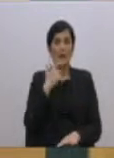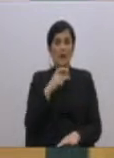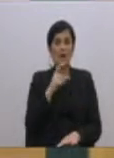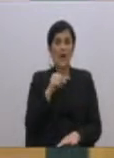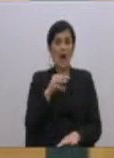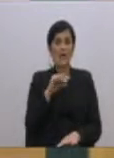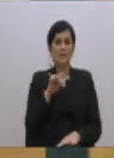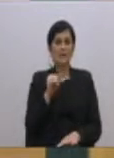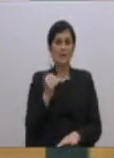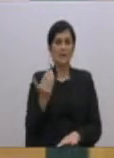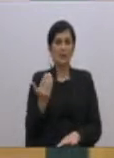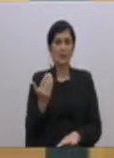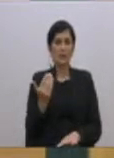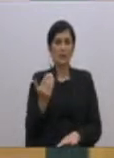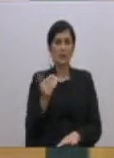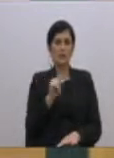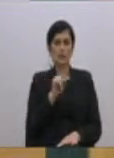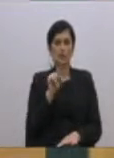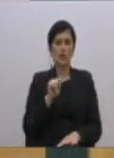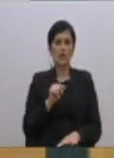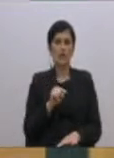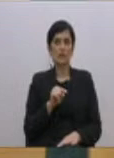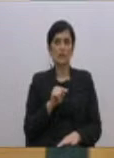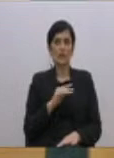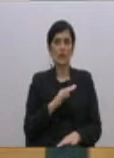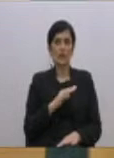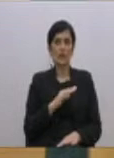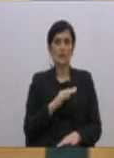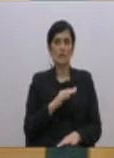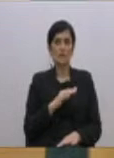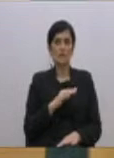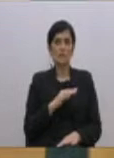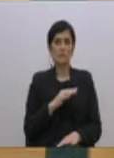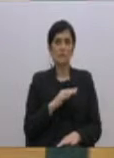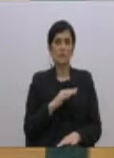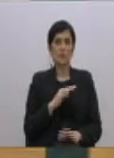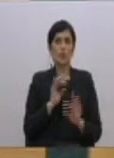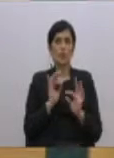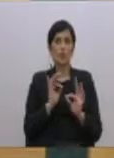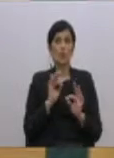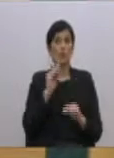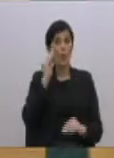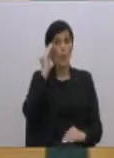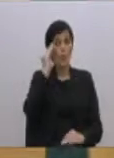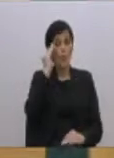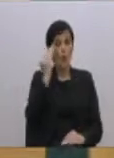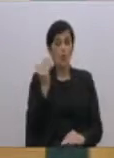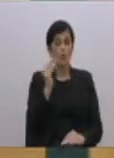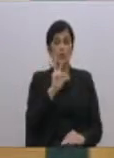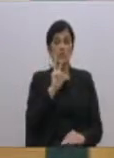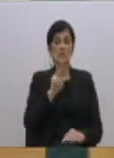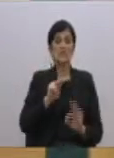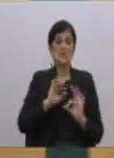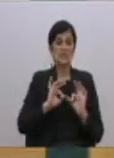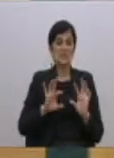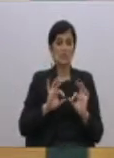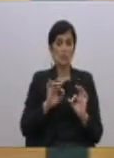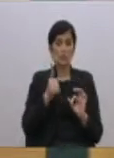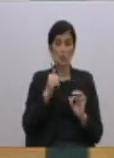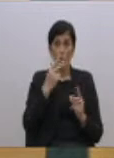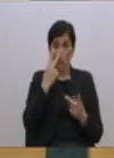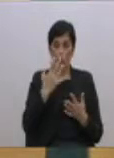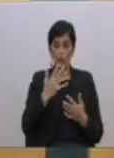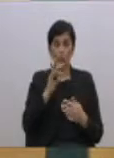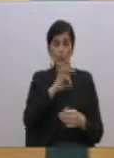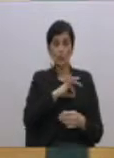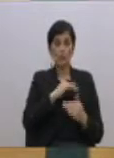este șekit hoi-o, prostorat poziția i-o. Rogurčas, justiții